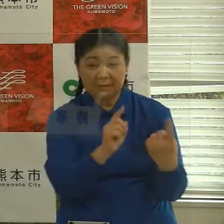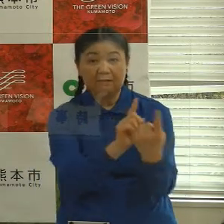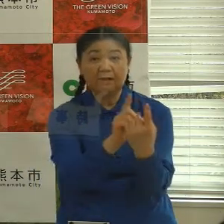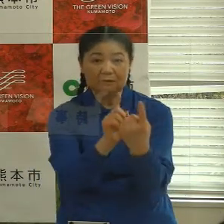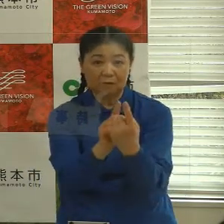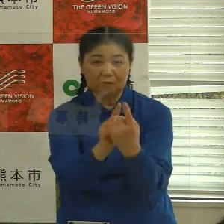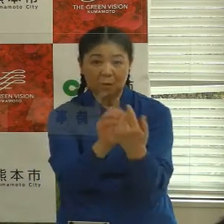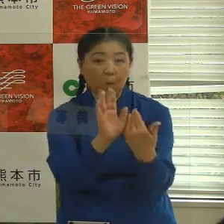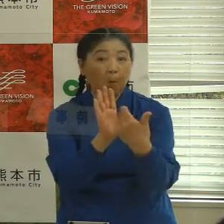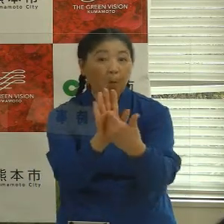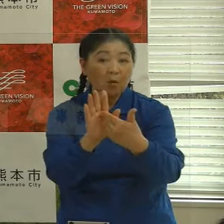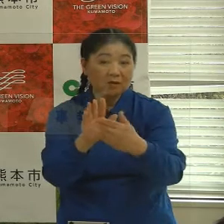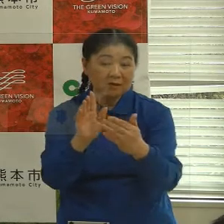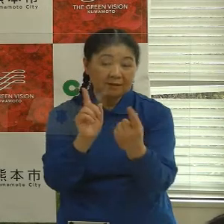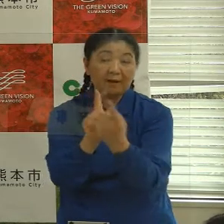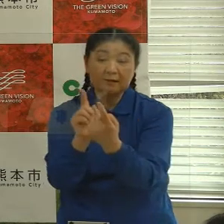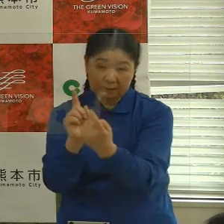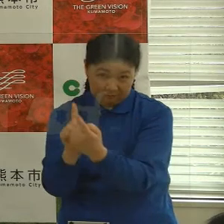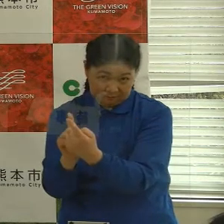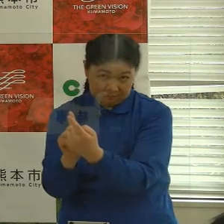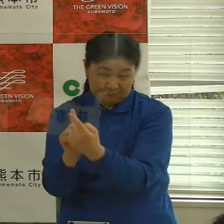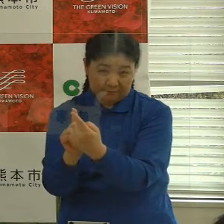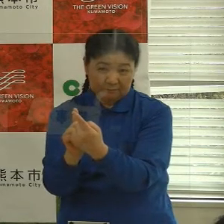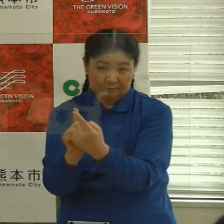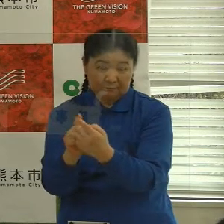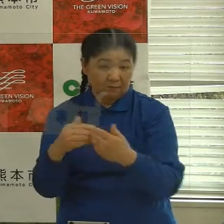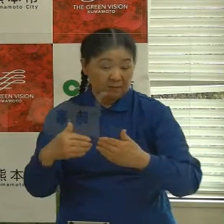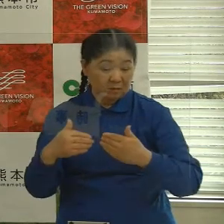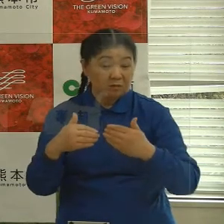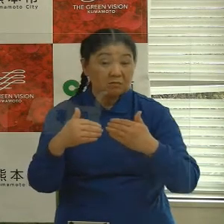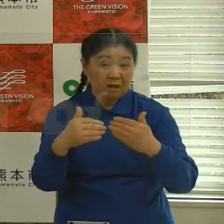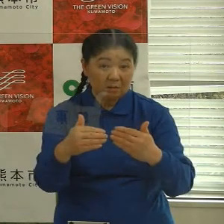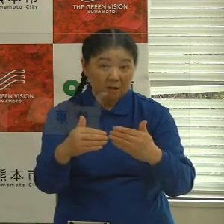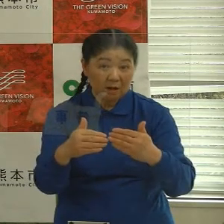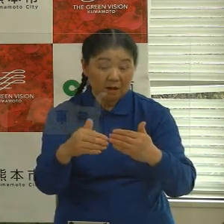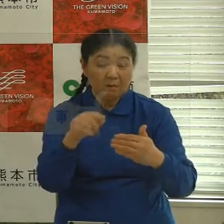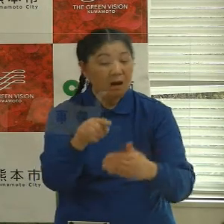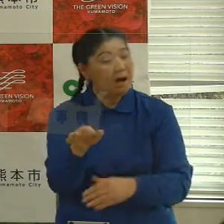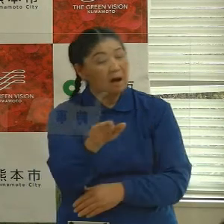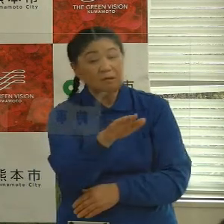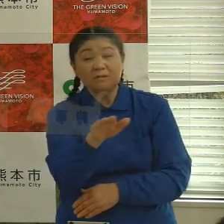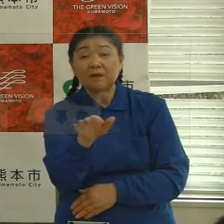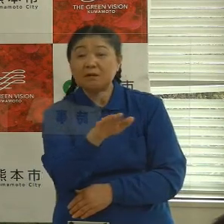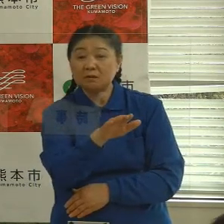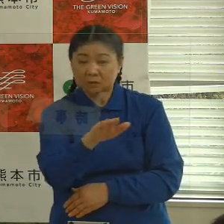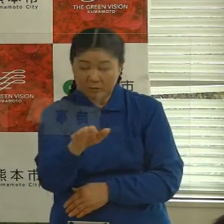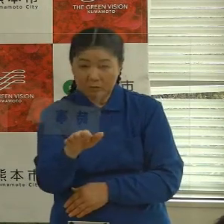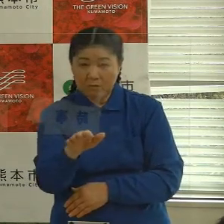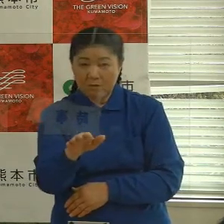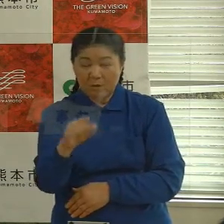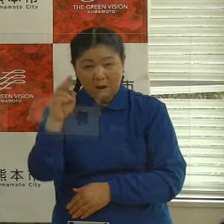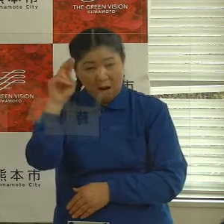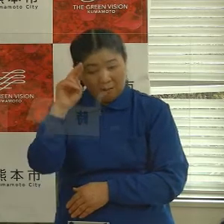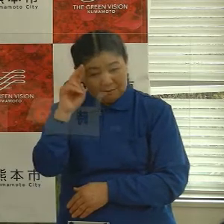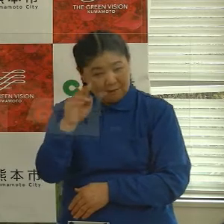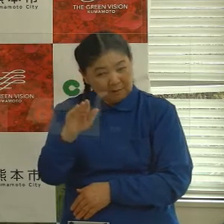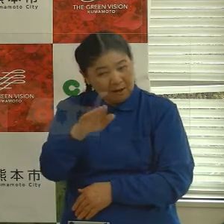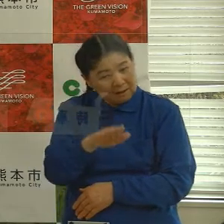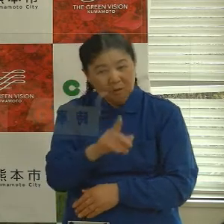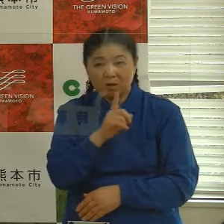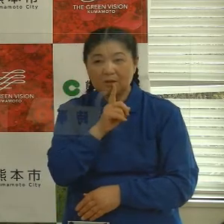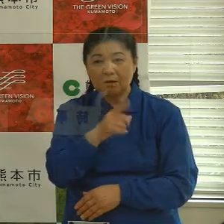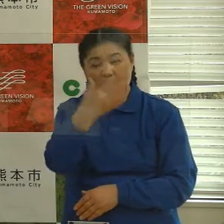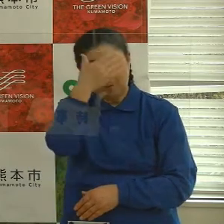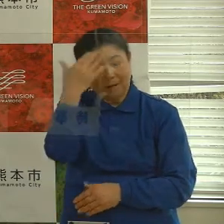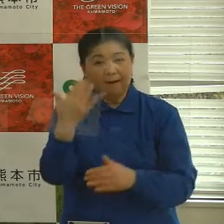るいはそういった防止対策というのが行われればですね、一定程度その、リスクの低い方といい